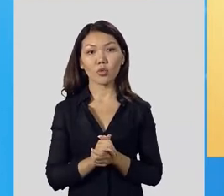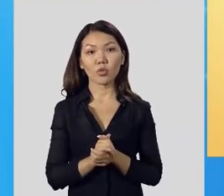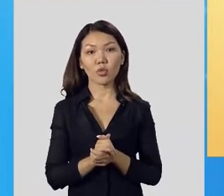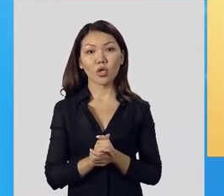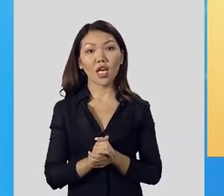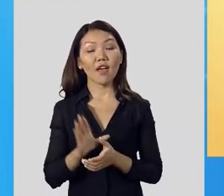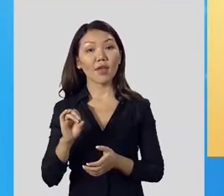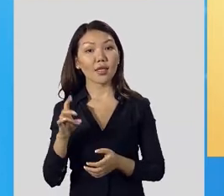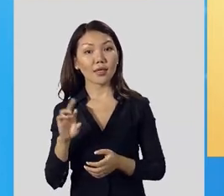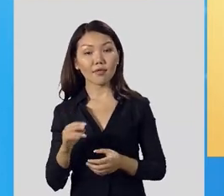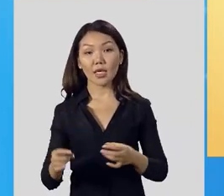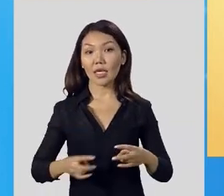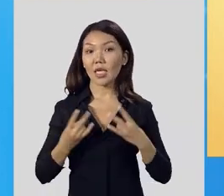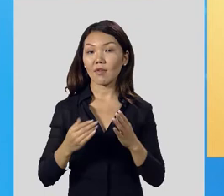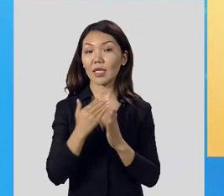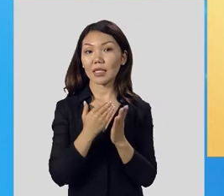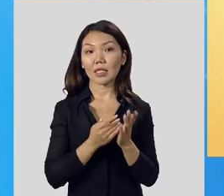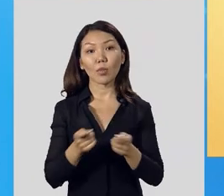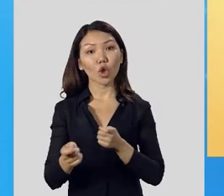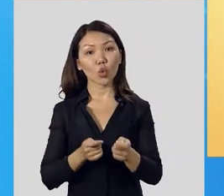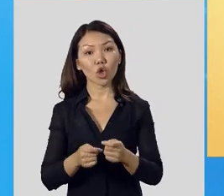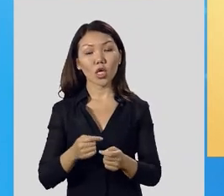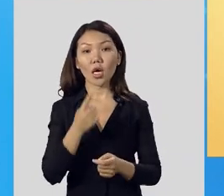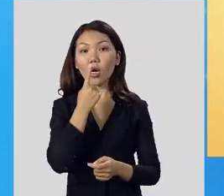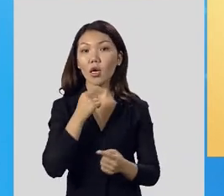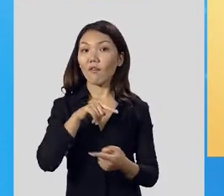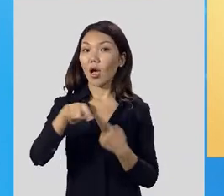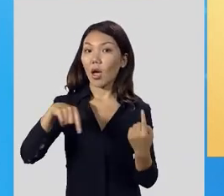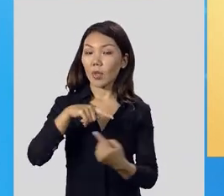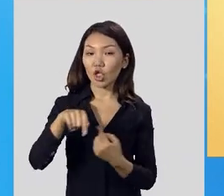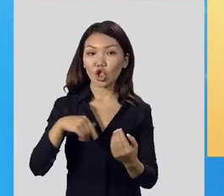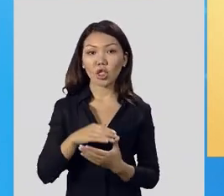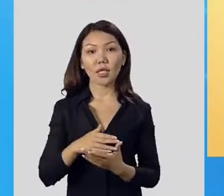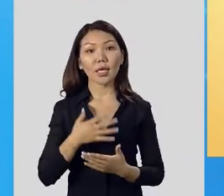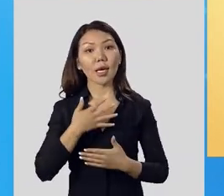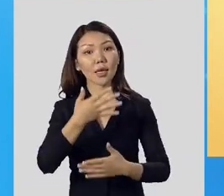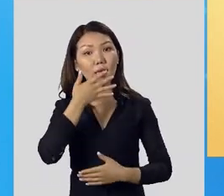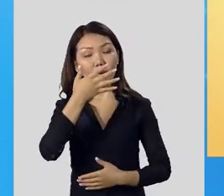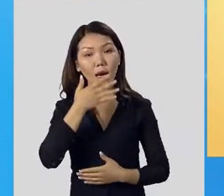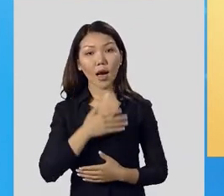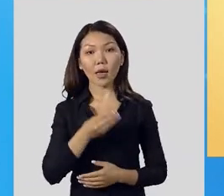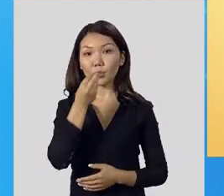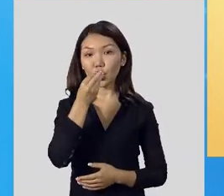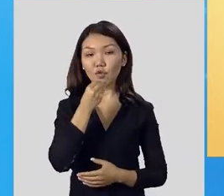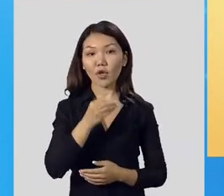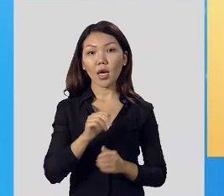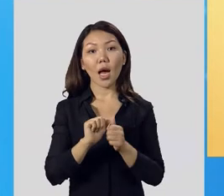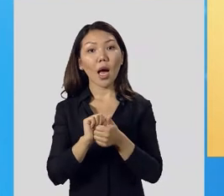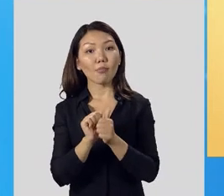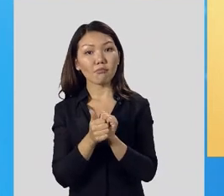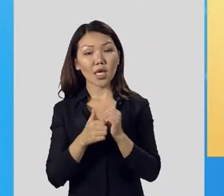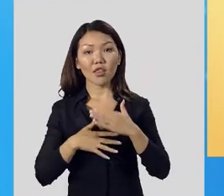Вегетативная нервная система регулирует кровообращение, дыхание, пищеварение, обмен